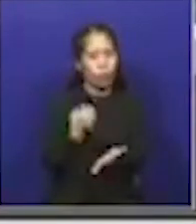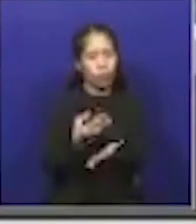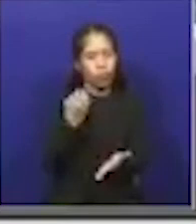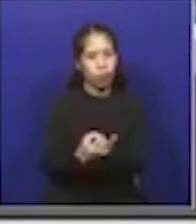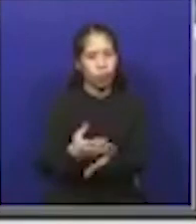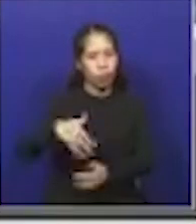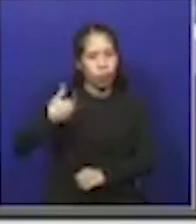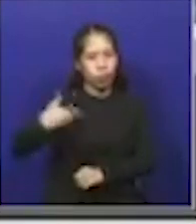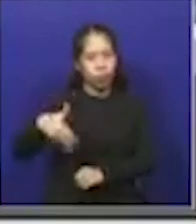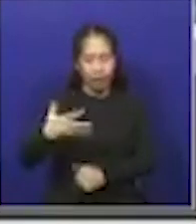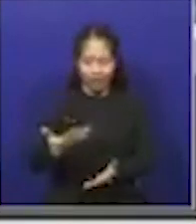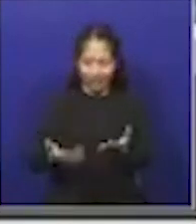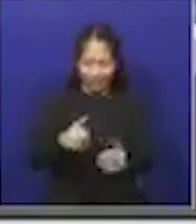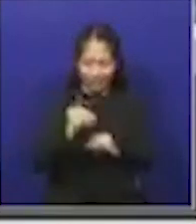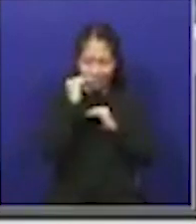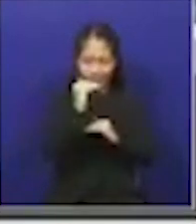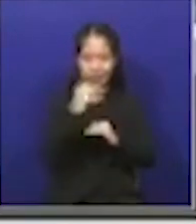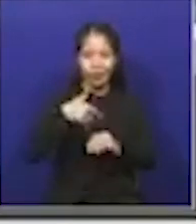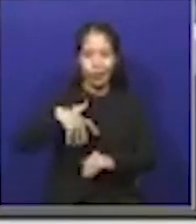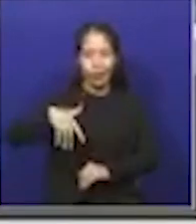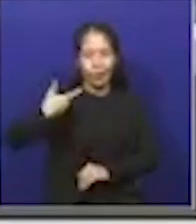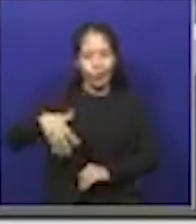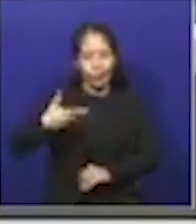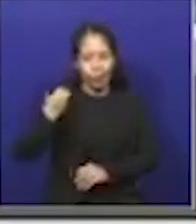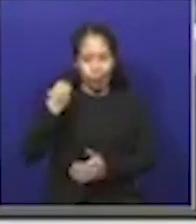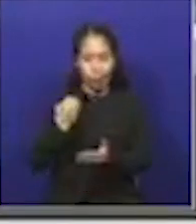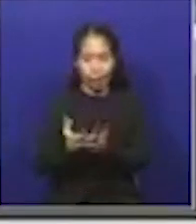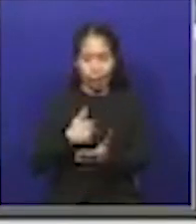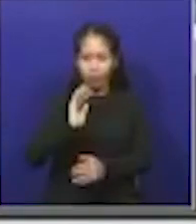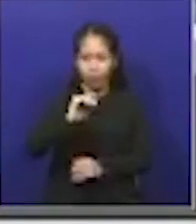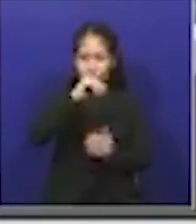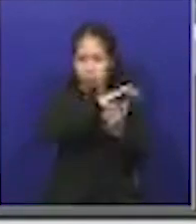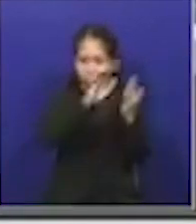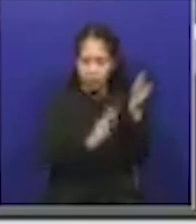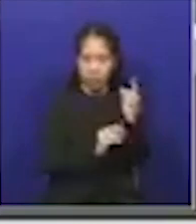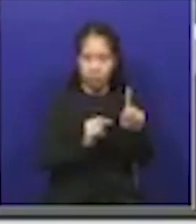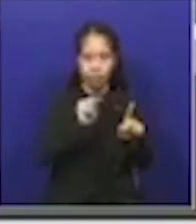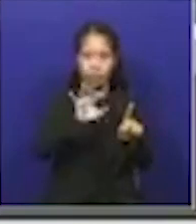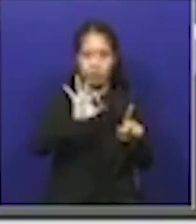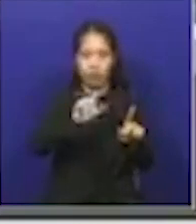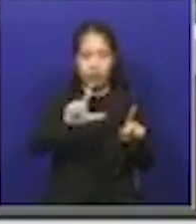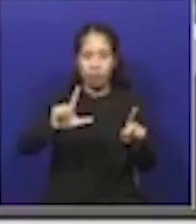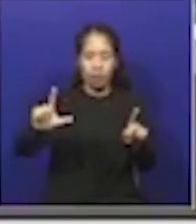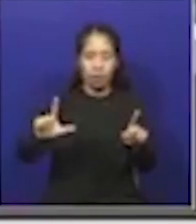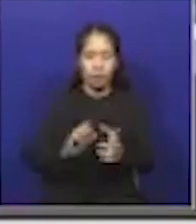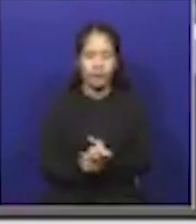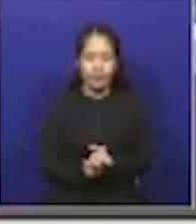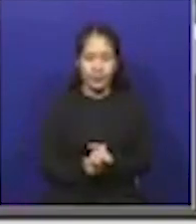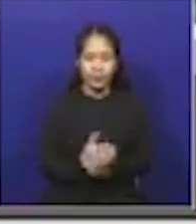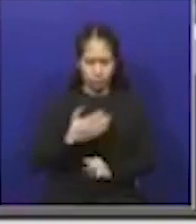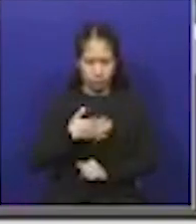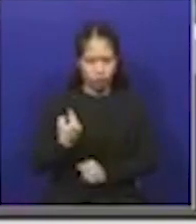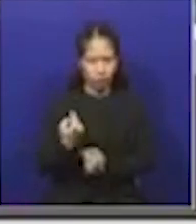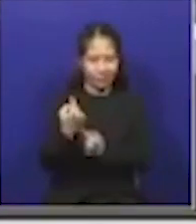งเงินที่จะใช้สูงที่สุดในประวัติศาสตร์ของชาติ 1.9 ล้านล้านนะครับผม